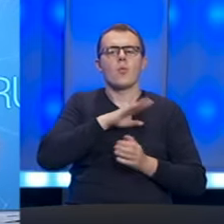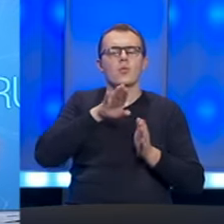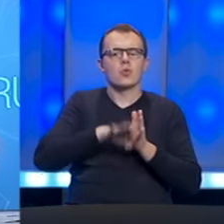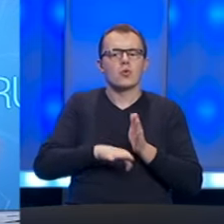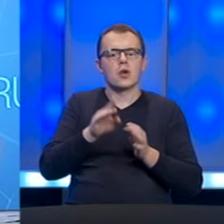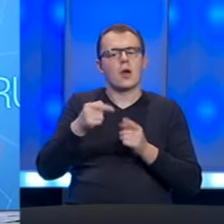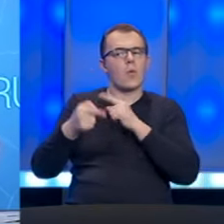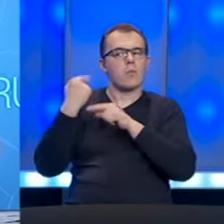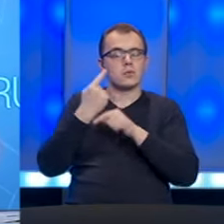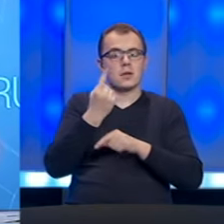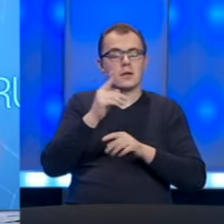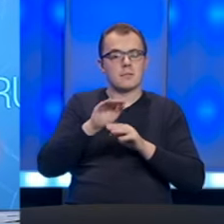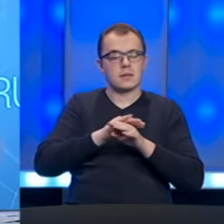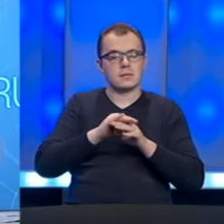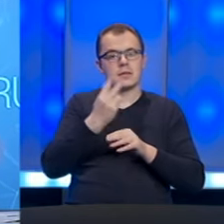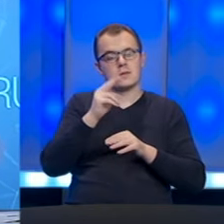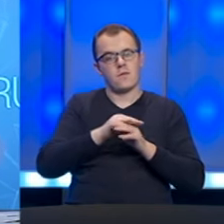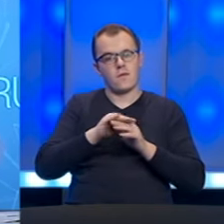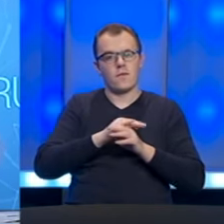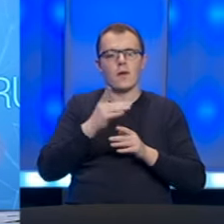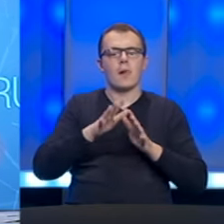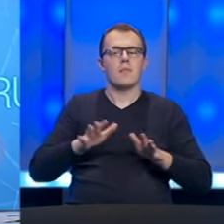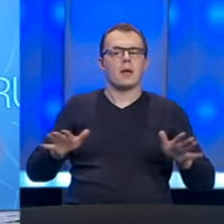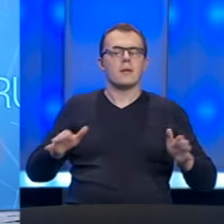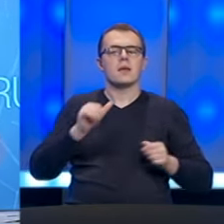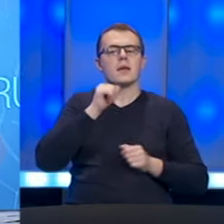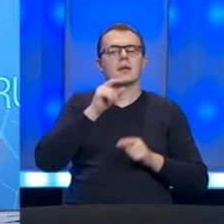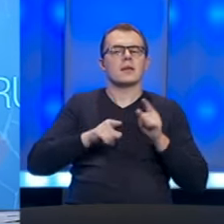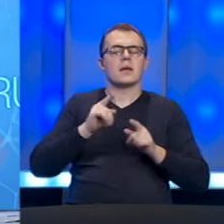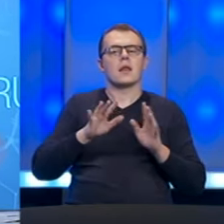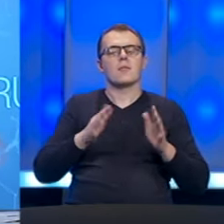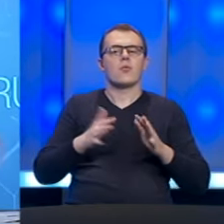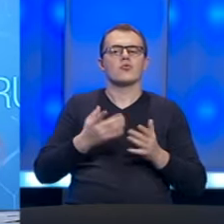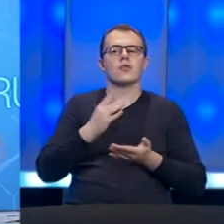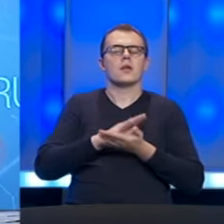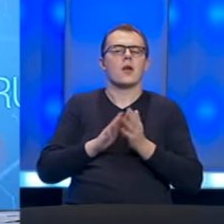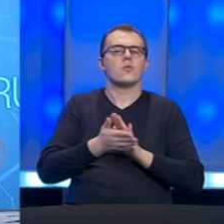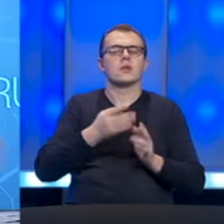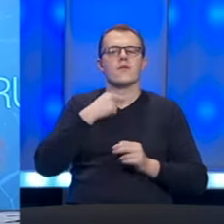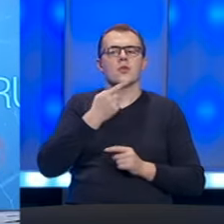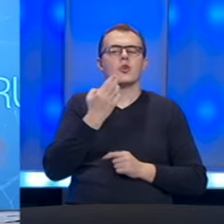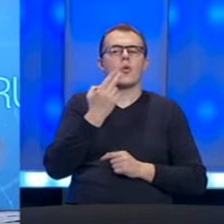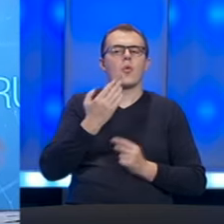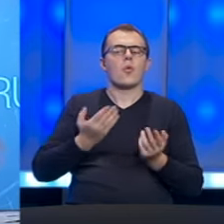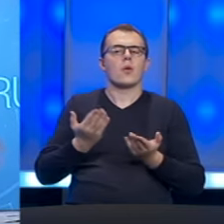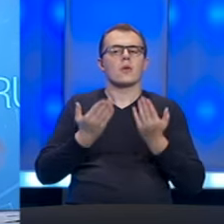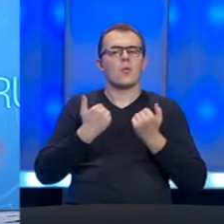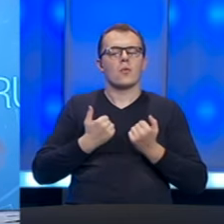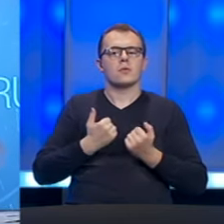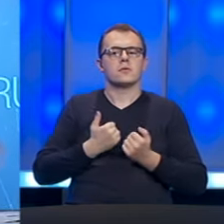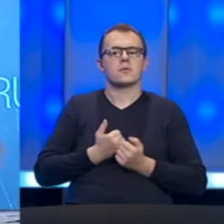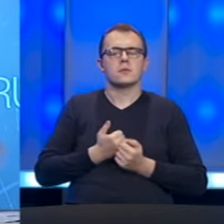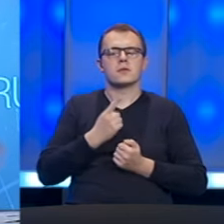u posljednjih mjesec, dva pandemije ili možda jednostavnije rečeno koliko